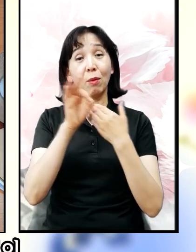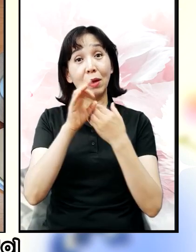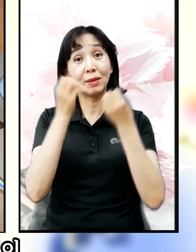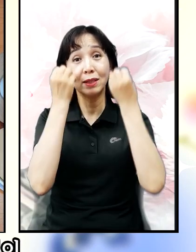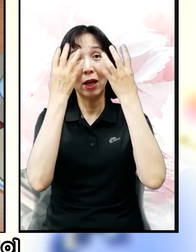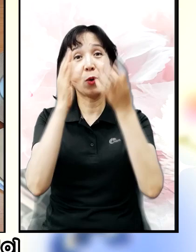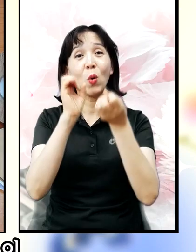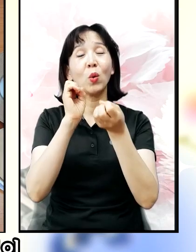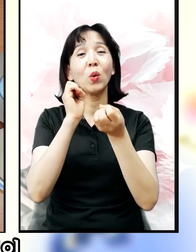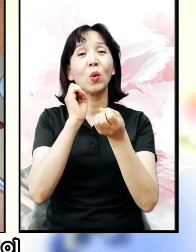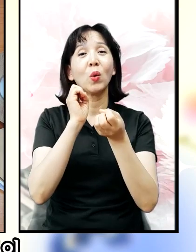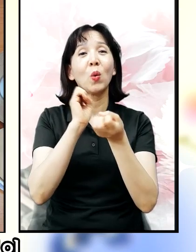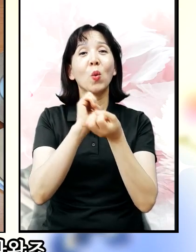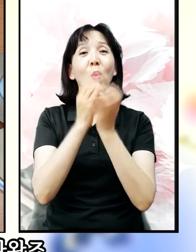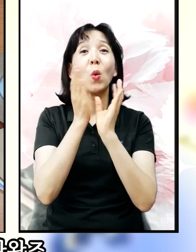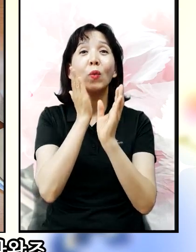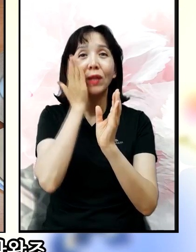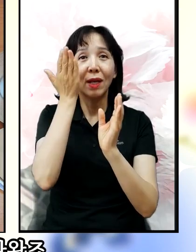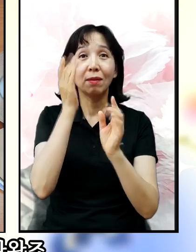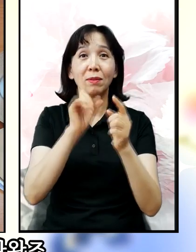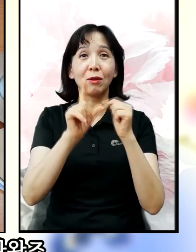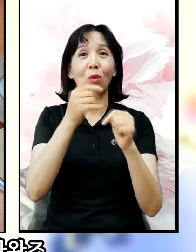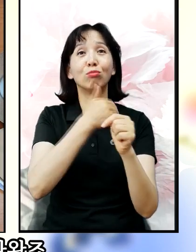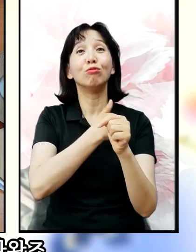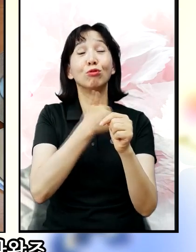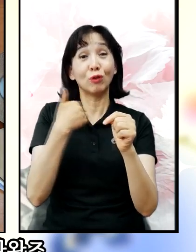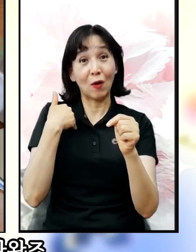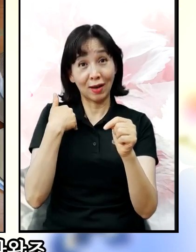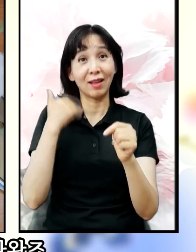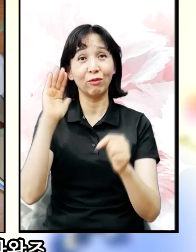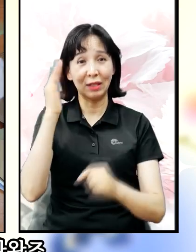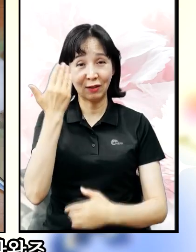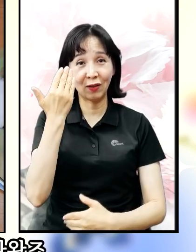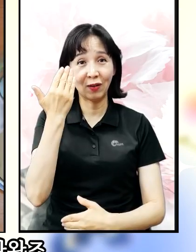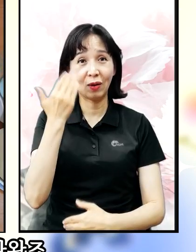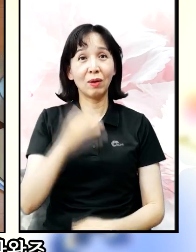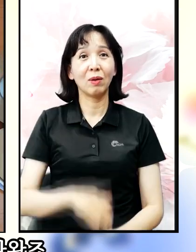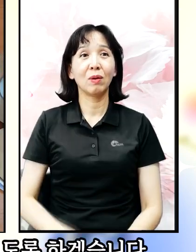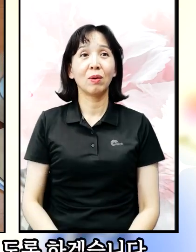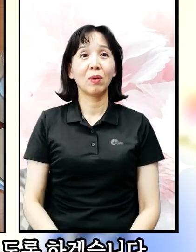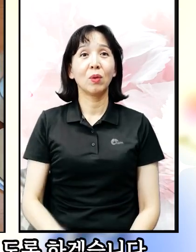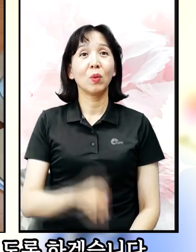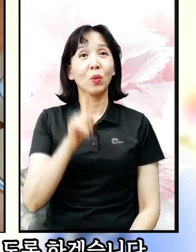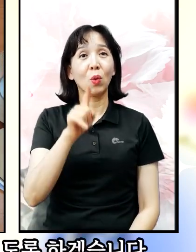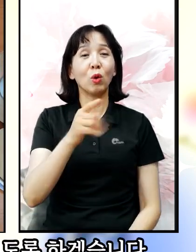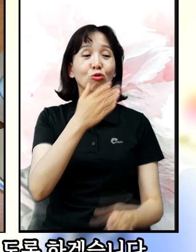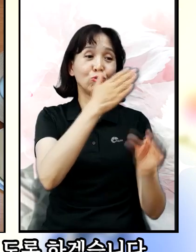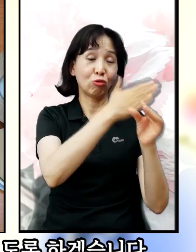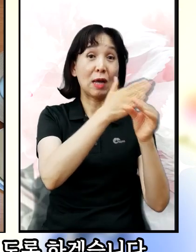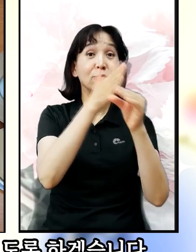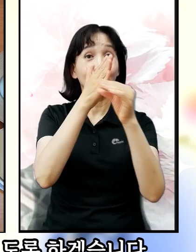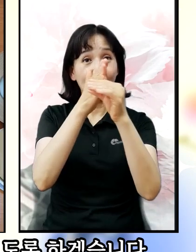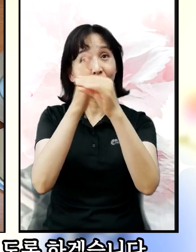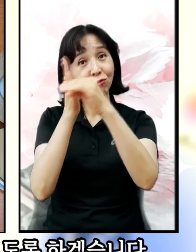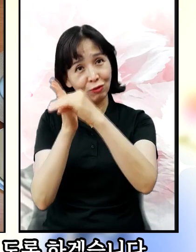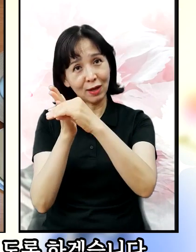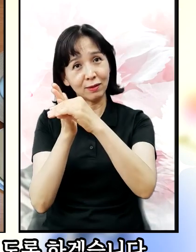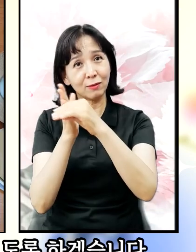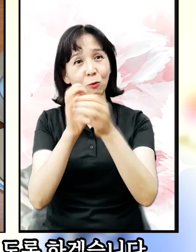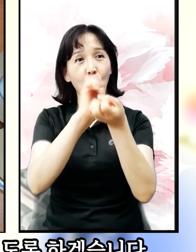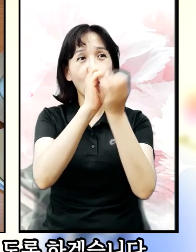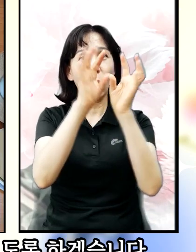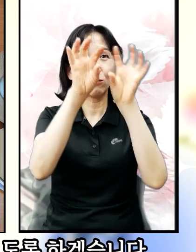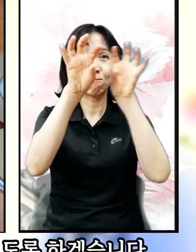자, 그러면은 새로운 꽃잎이, 좀 더 풍성한 꽃잎이 지금 나왔죠? 요거를 사이사이에